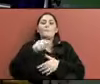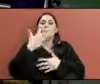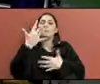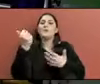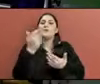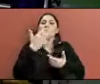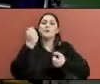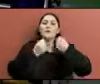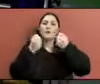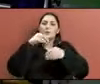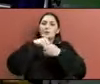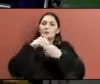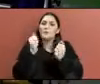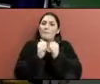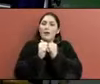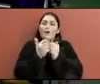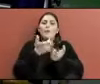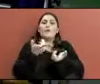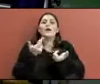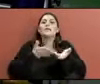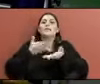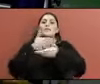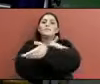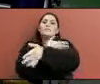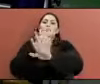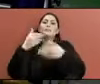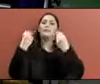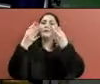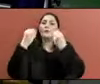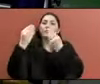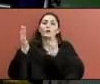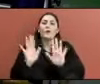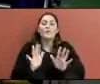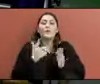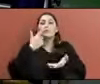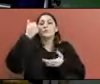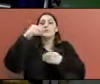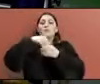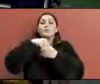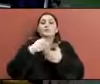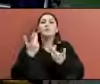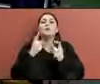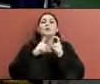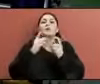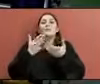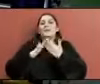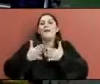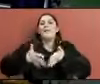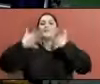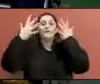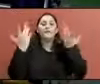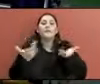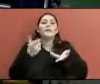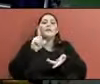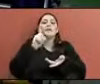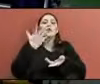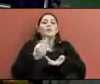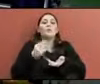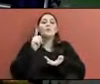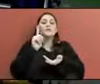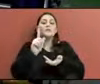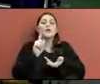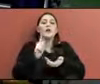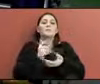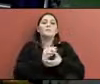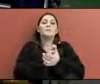vermeye gayret ediyoruz ama bir taraftan da müdürlüğümüzdeki, dairemizdeki tüm araçları ihtiyaç olması halinde, az